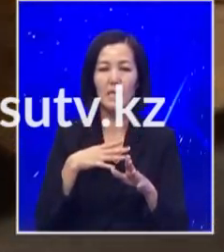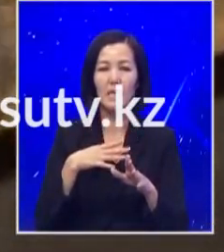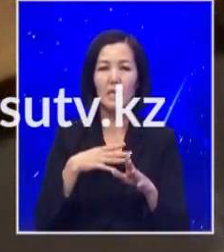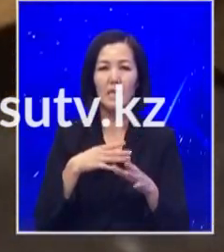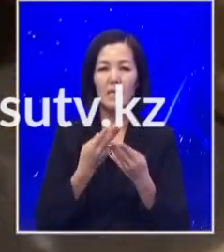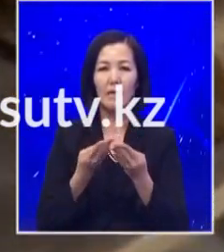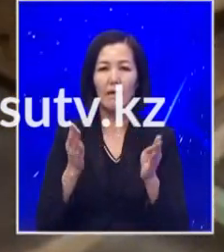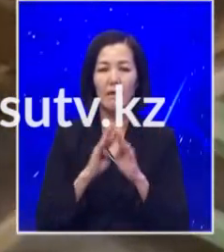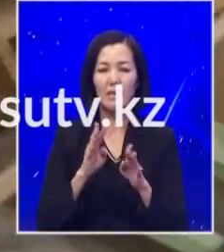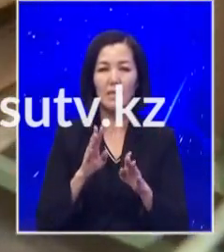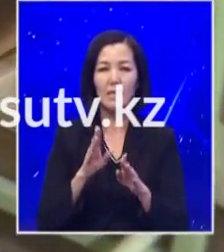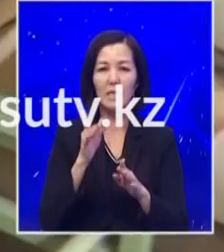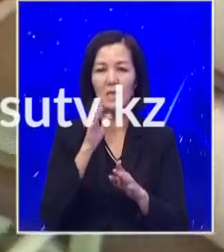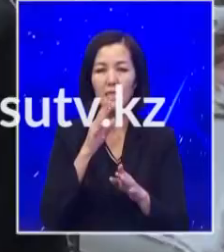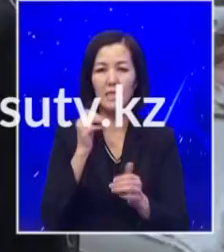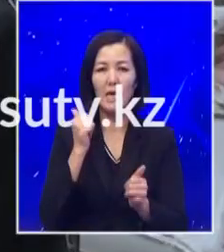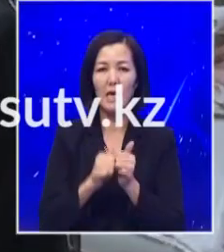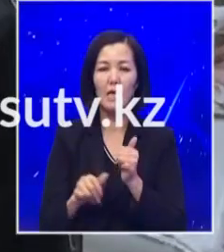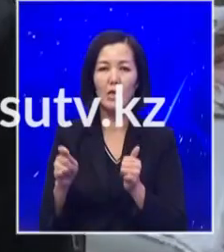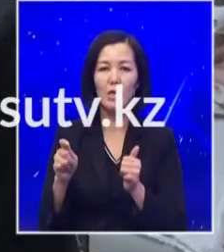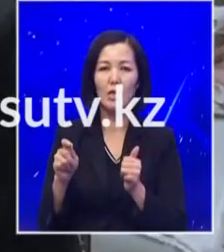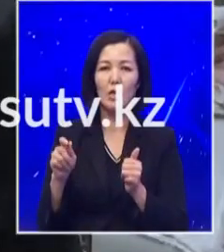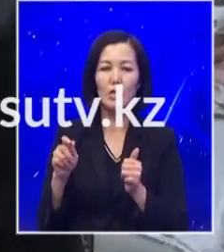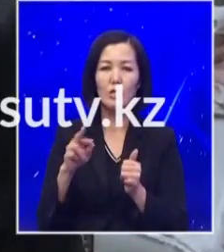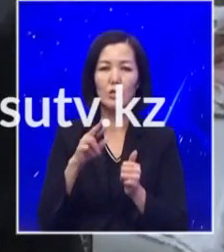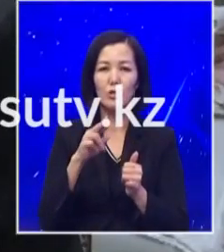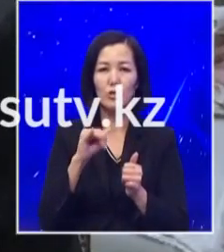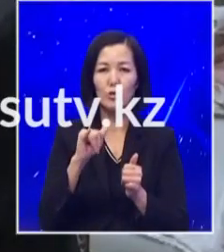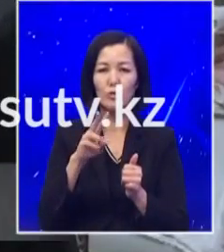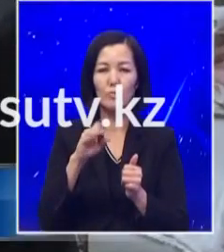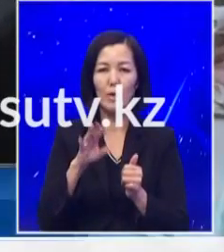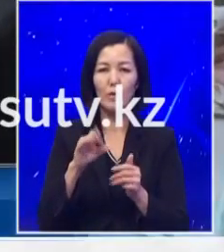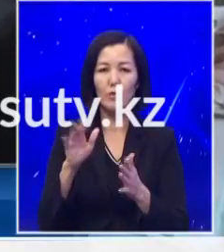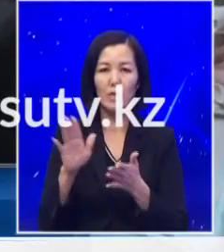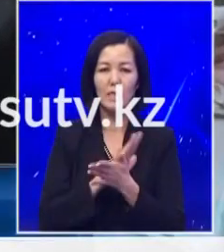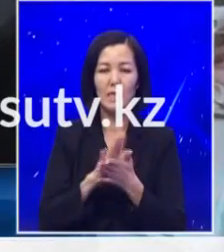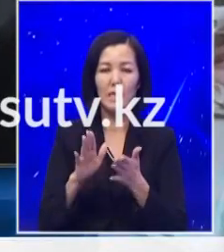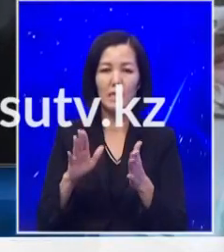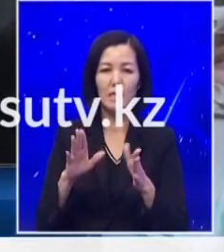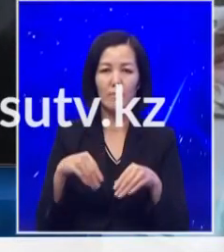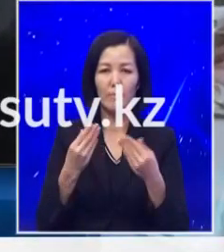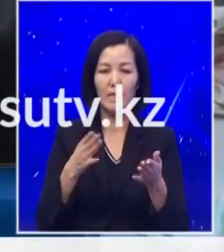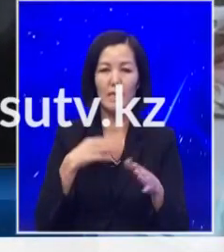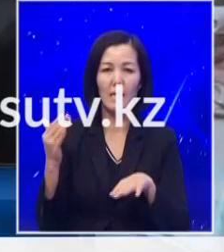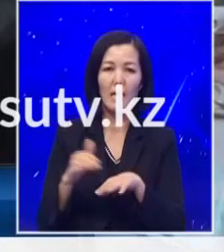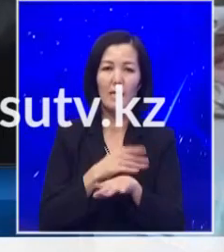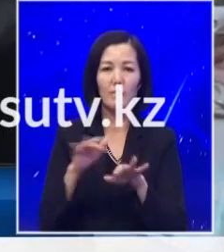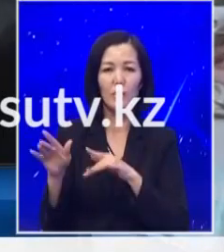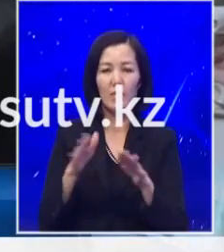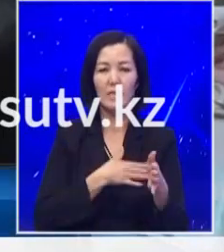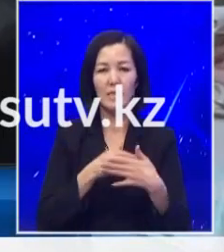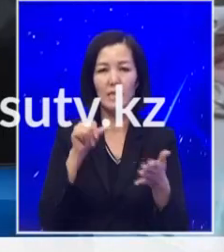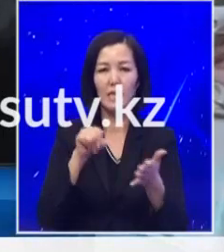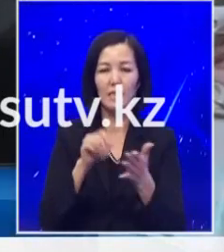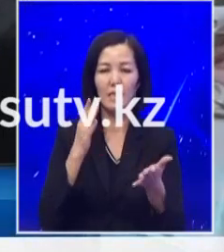жұма сайын тегін нан таратылды, нанымыз 6 түрлі нан піседі. Енді осы өзіміздің